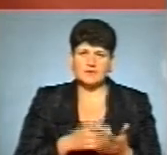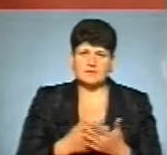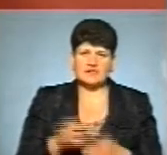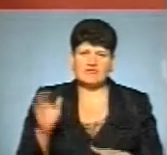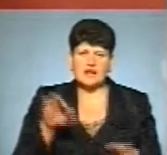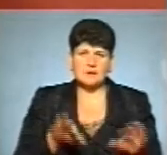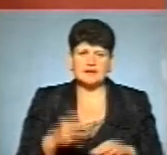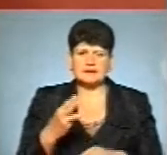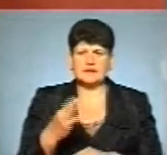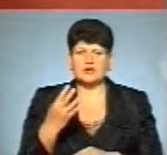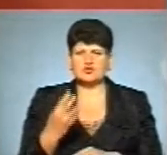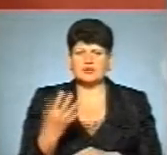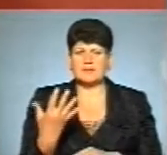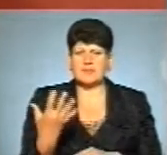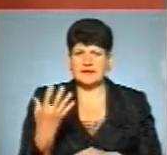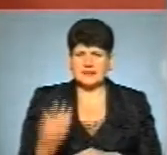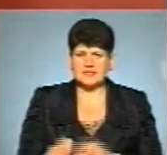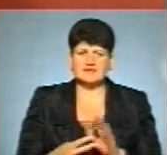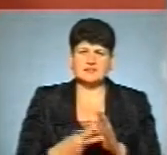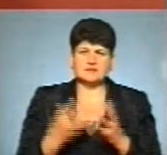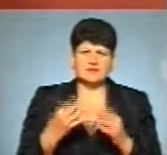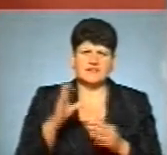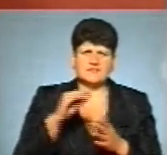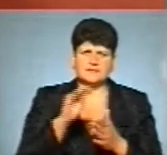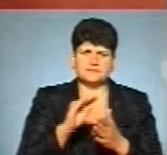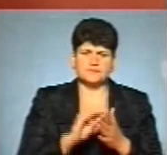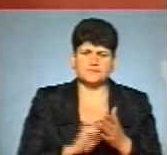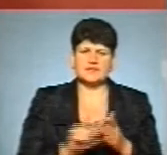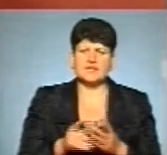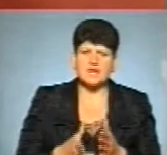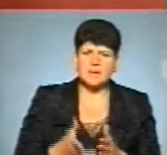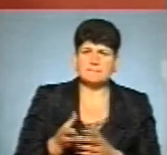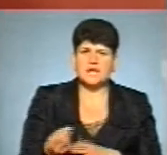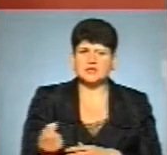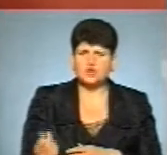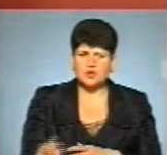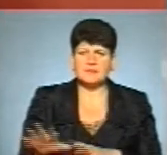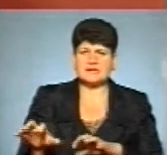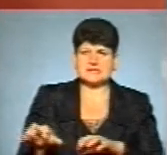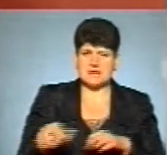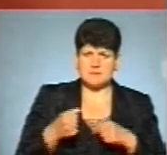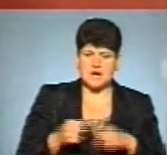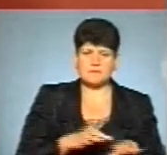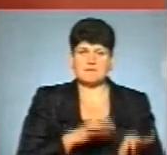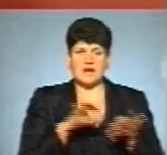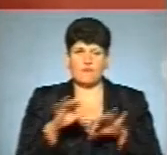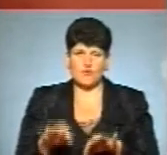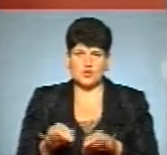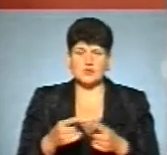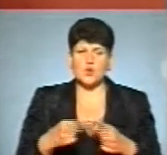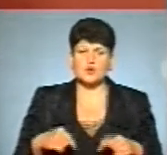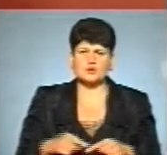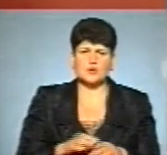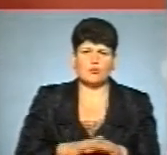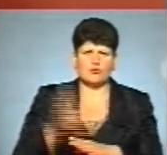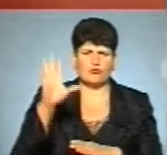Карпати на 3-4-5 днів, 7 днів, де все розписано. Тобто ти тільки платиш гроші, тебе забирають, привозять і організовують тобі повністю